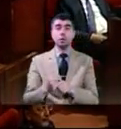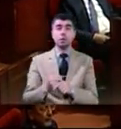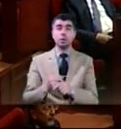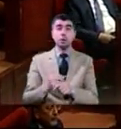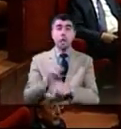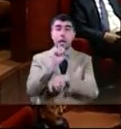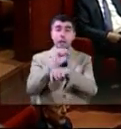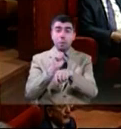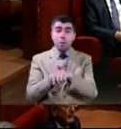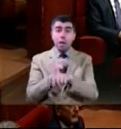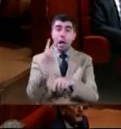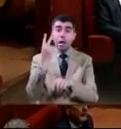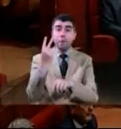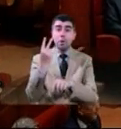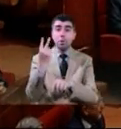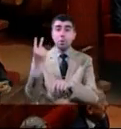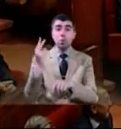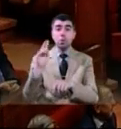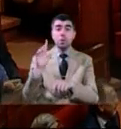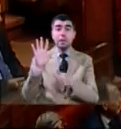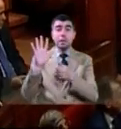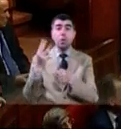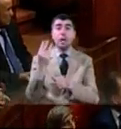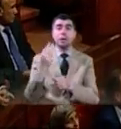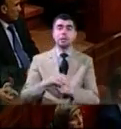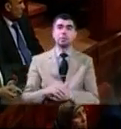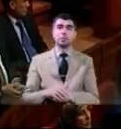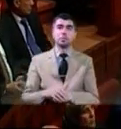مهدده 2029 ياك السيد 2036